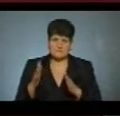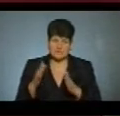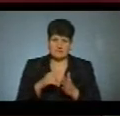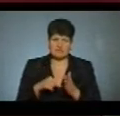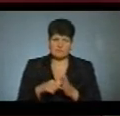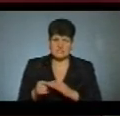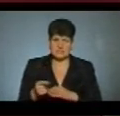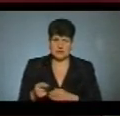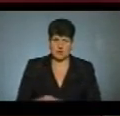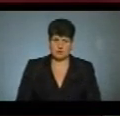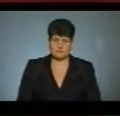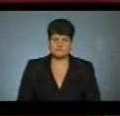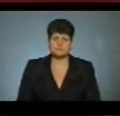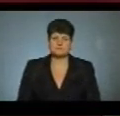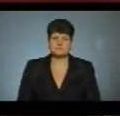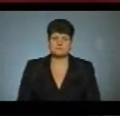місті Тернопіль.